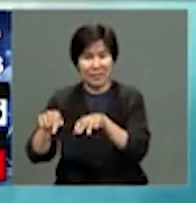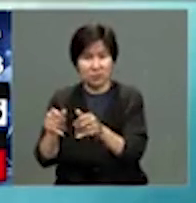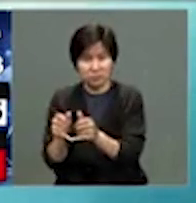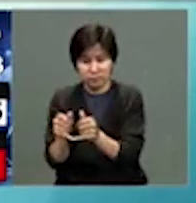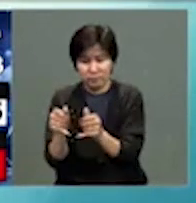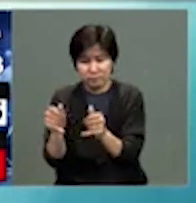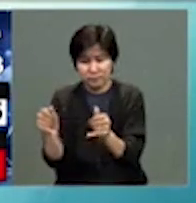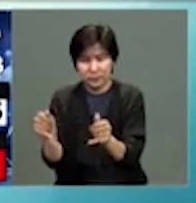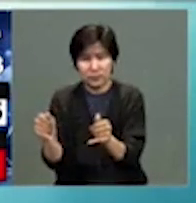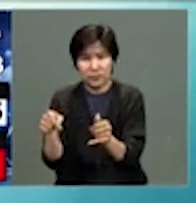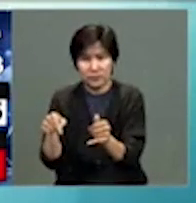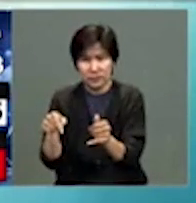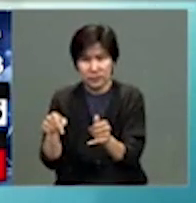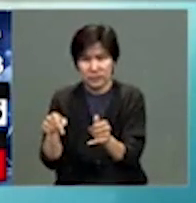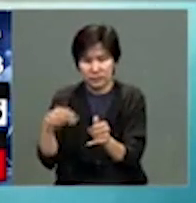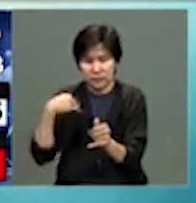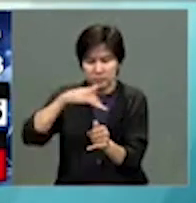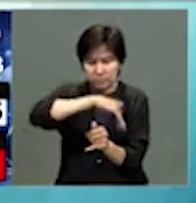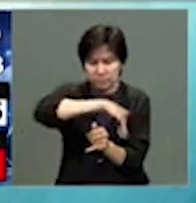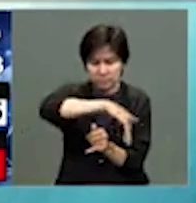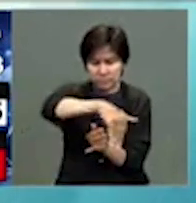ตอนนี้ได้แล้วครับผู้ที่ต้องการเอาลูกไปฝากเลี้ยงพูดง่ายนักในสถานที่เลี้ยงเด็กในช่วงของกลางวันส่งเช้าแล้วเขาก็เลี้ยงเสร็จเย็นก็ไปรับกับอย่างนี้ได้แล้วครับตอนนี้นะครับแล้วก็แต่ว่าสำหรับเด็กเล็กๆเนี่ยธรรมชาติของเด็กเวลาไปอยู่ด้วยกันเขาก็มาเล่นกันได้มั้ยฮะเพราะฉะนั้นตรงนี้ใครเราจะต้องเป็นคนดูแลเด็กเนี่ยก็ต้องมีพื้นที่ต่อคนเนี่ยต้องมีอย่างน้อย2ตารางเมตรให้เขาจะได้มีกอล์ฟความหาแต่แน่นอนเพราะเขาไปเล่นกันตรงนี้ใครเป็นคนกำกับดูแล